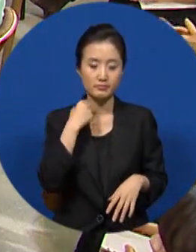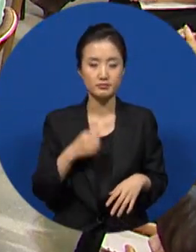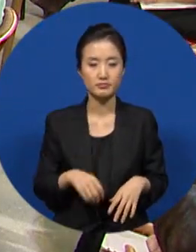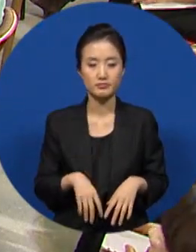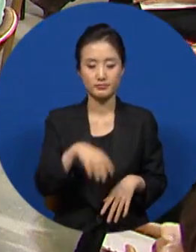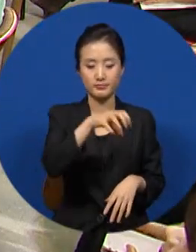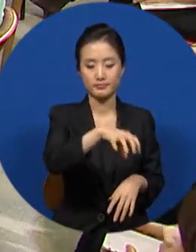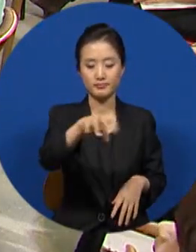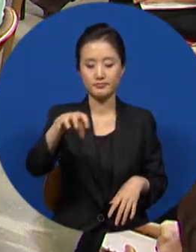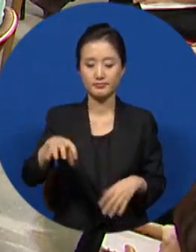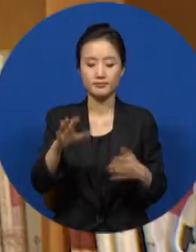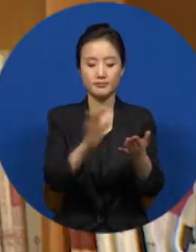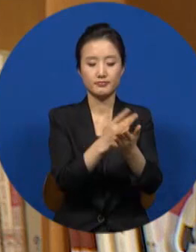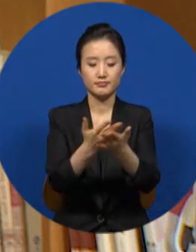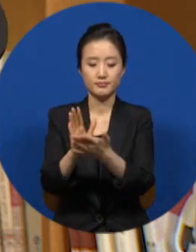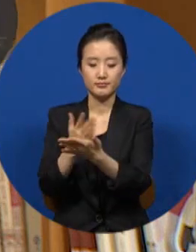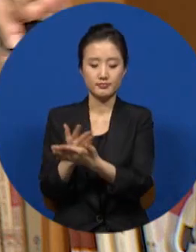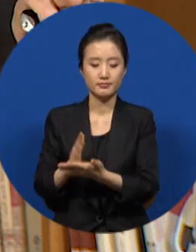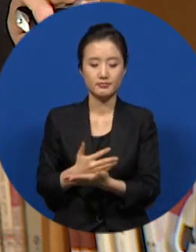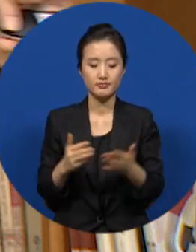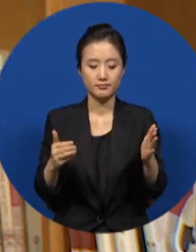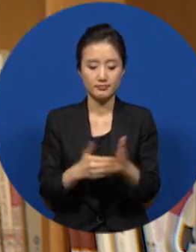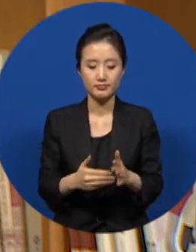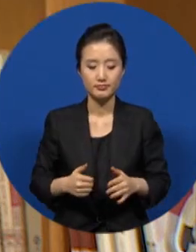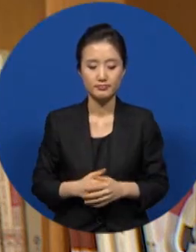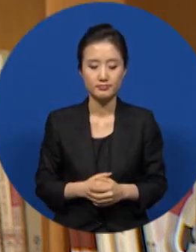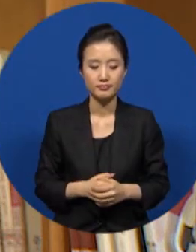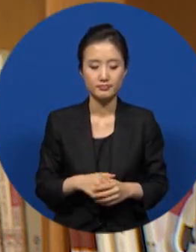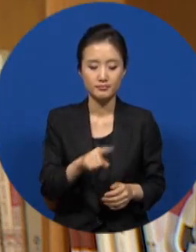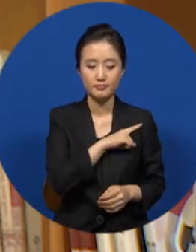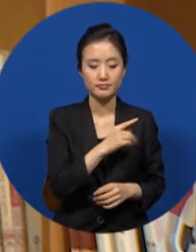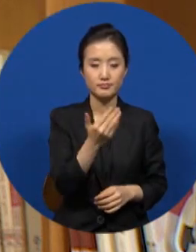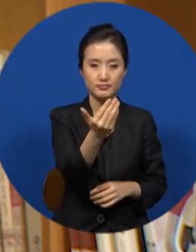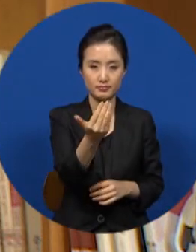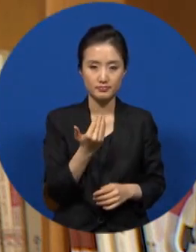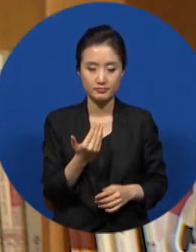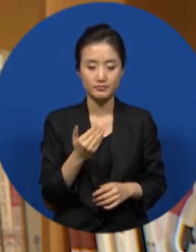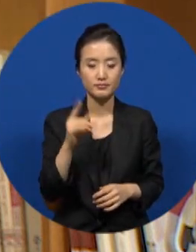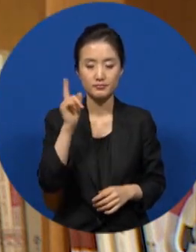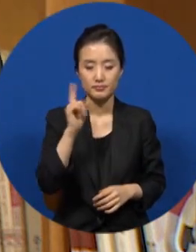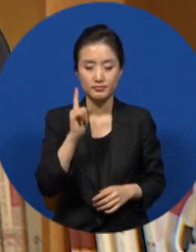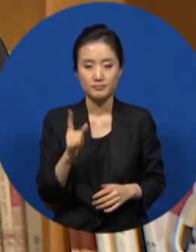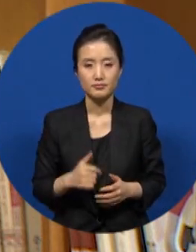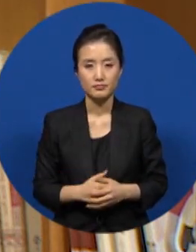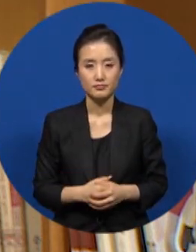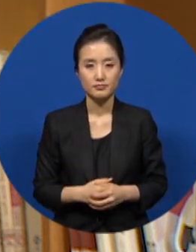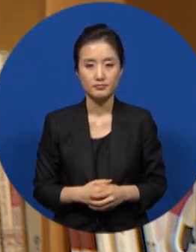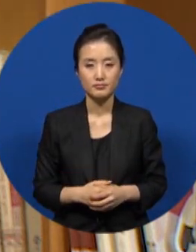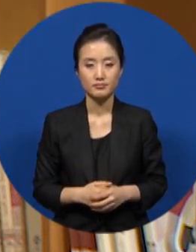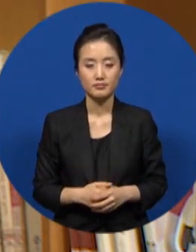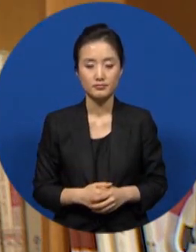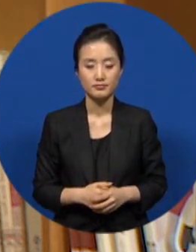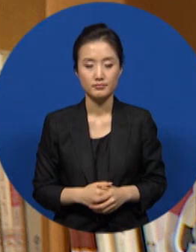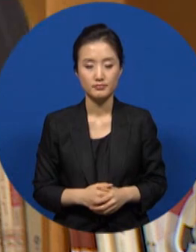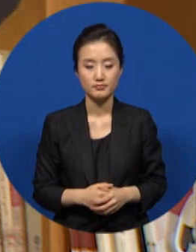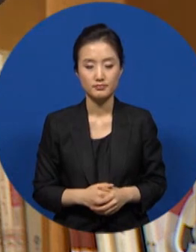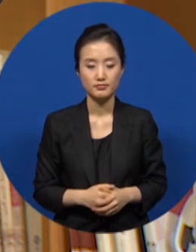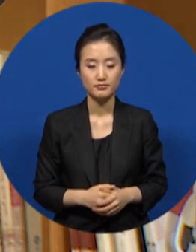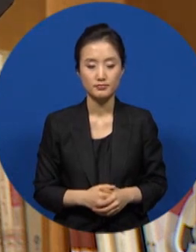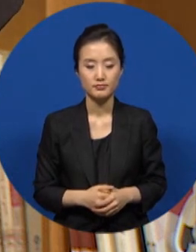지혜로운 분이라 했어요. 그래서 앞쪽으로 조금 다 그런 건 아니지만 하여튼 풀어서 다 보면은 뭐 그건 아니지만 하여튼 대체적으로